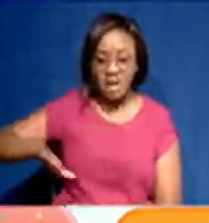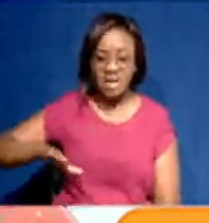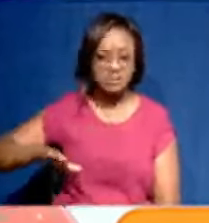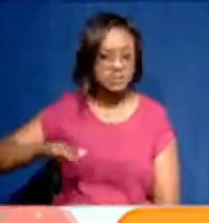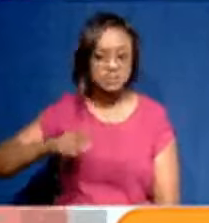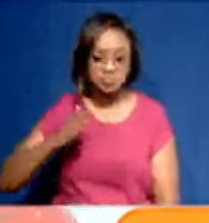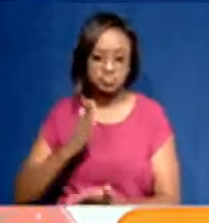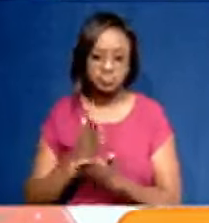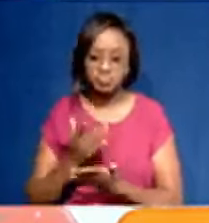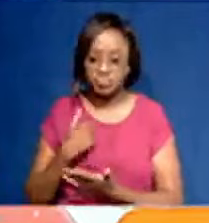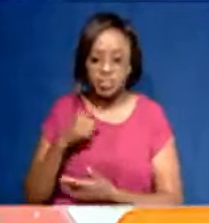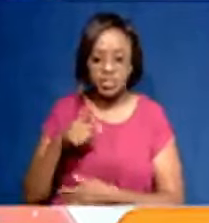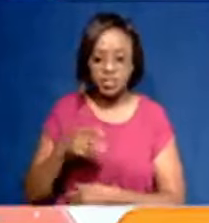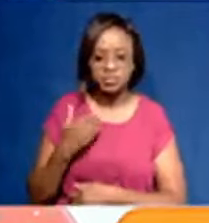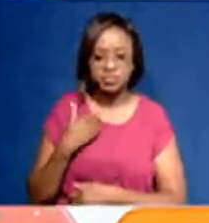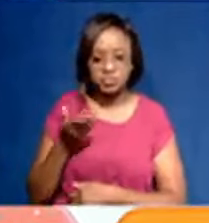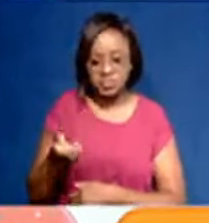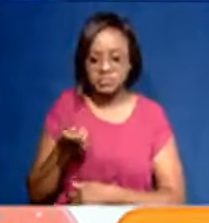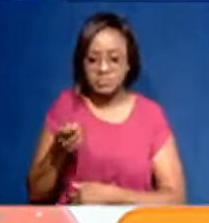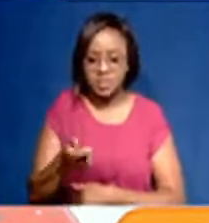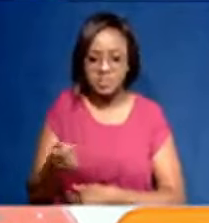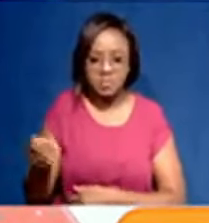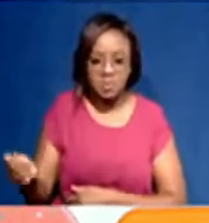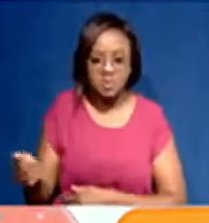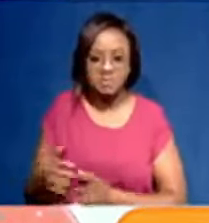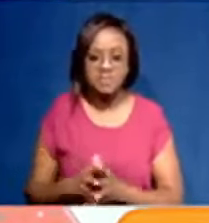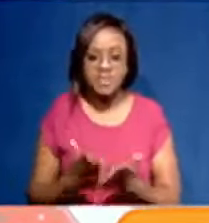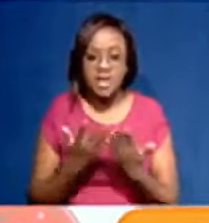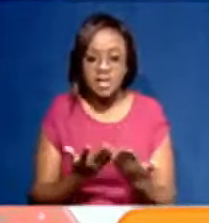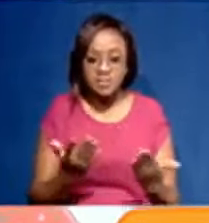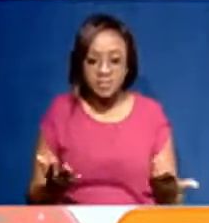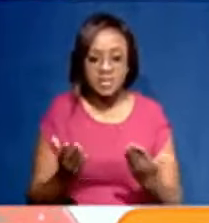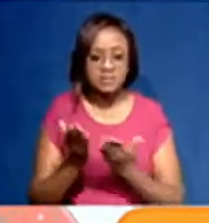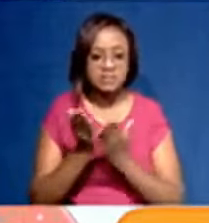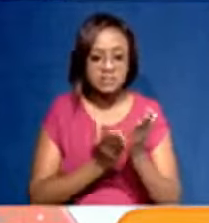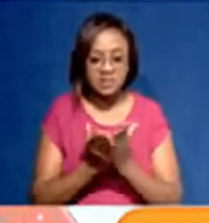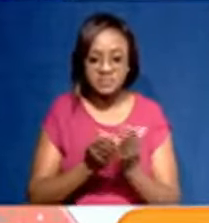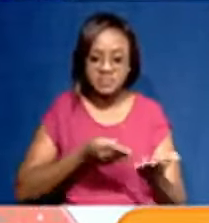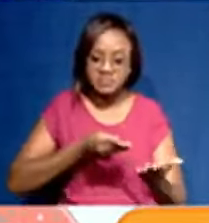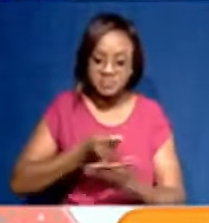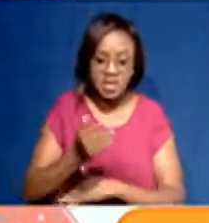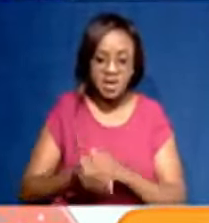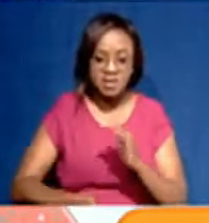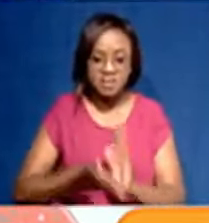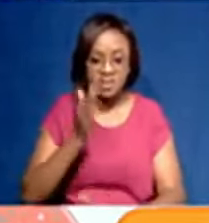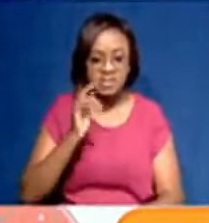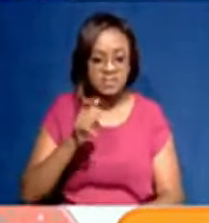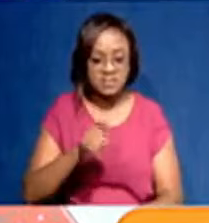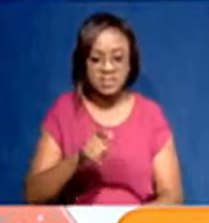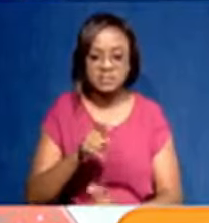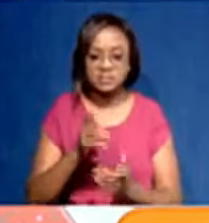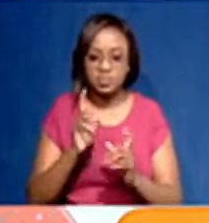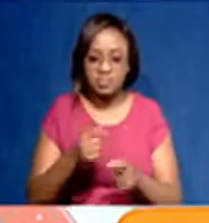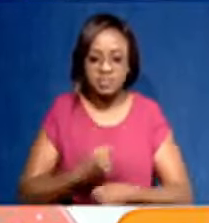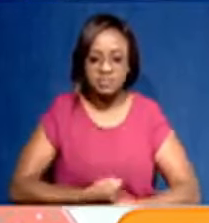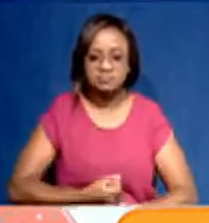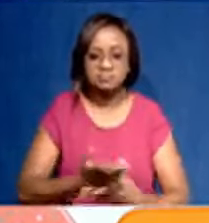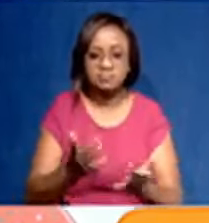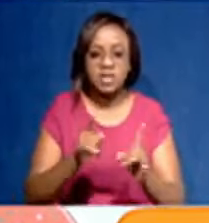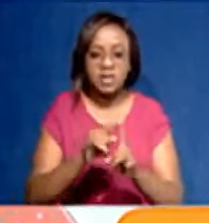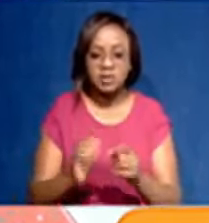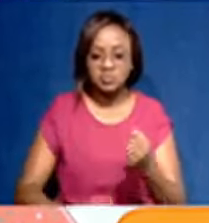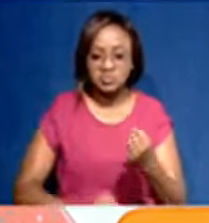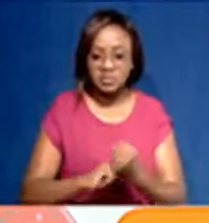last financial year. Prompt payments for goods and services releases funds to our business people and spurs